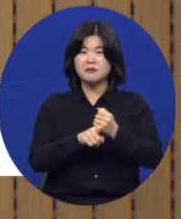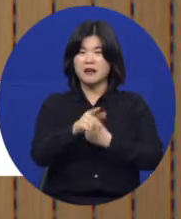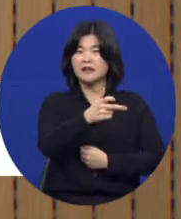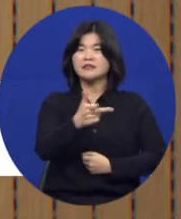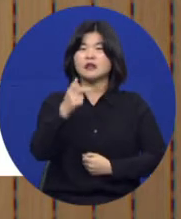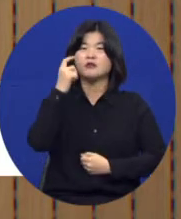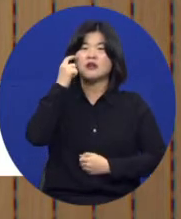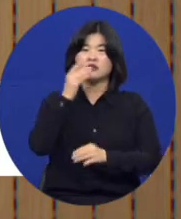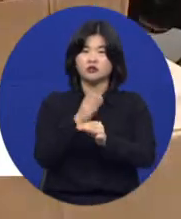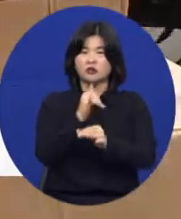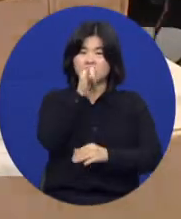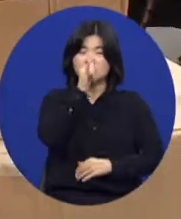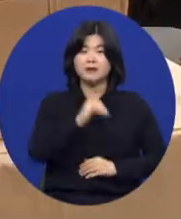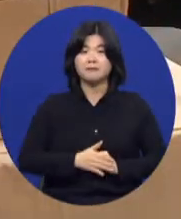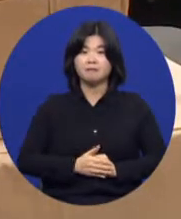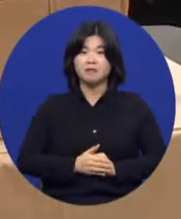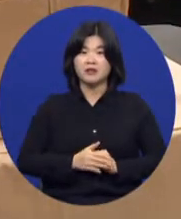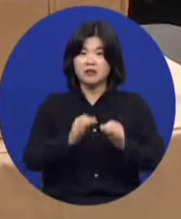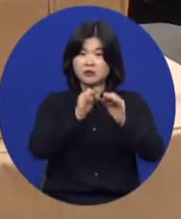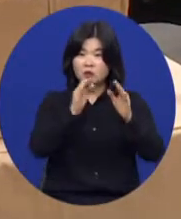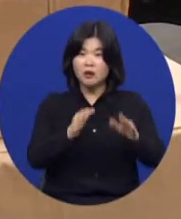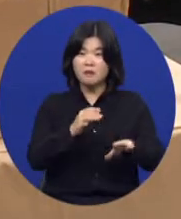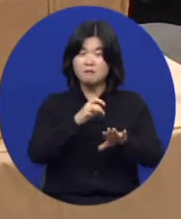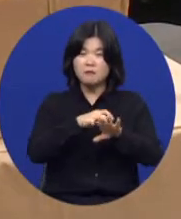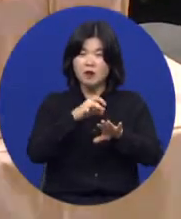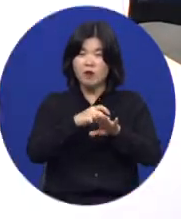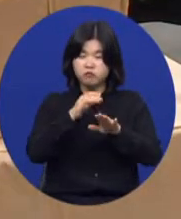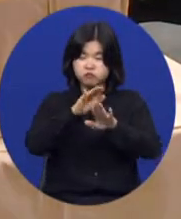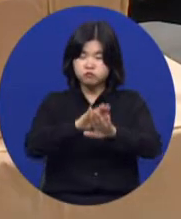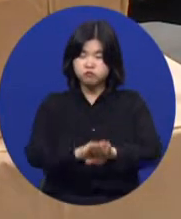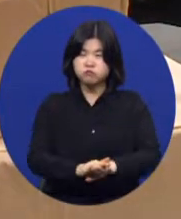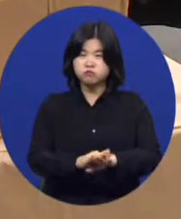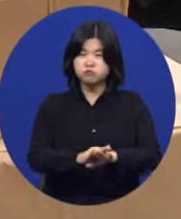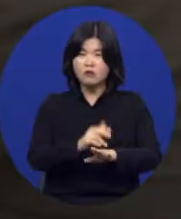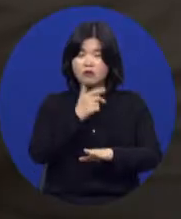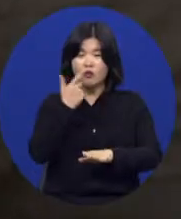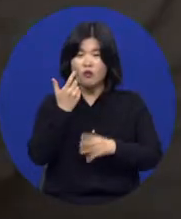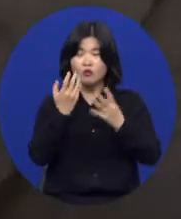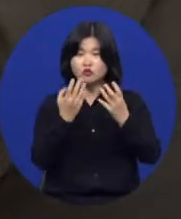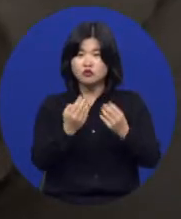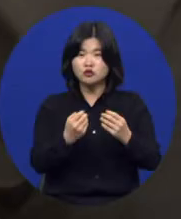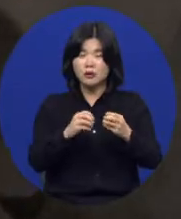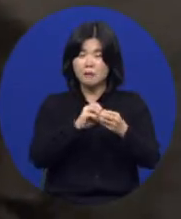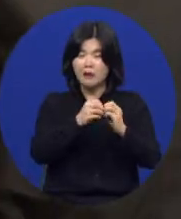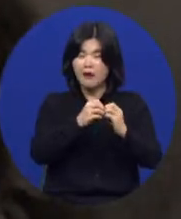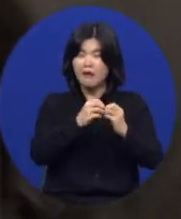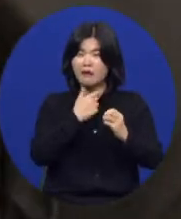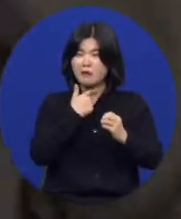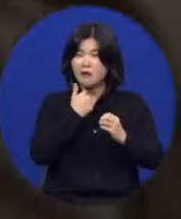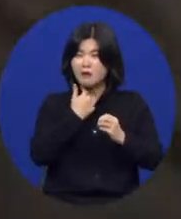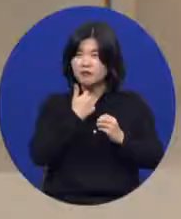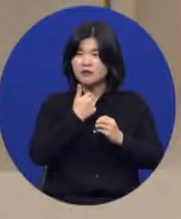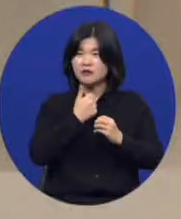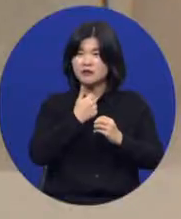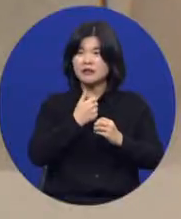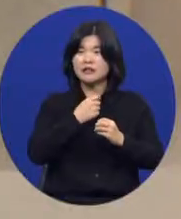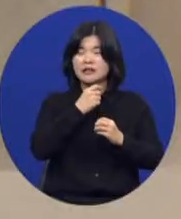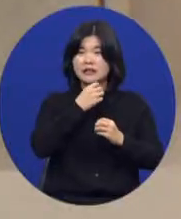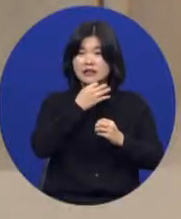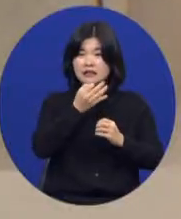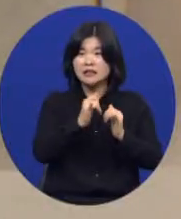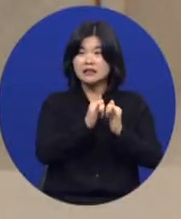않을까 생각이 듭니다. 그동안 유해 봉황관에서 영문과 숫자를 조합한 8자리 코드로 불렸던